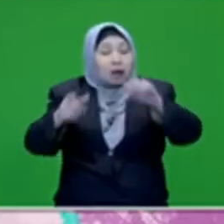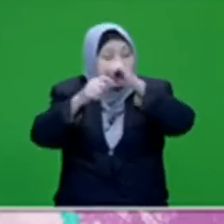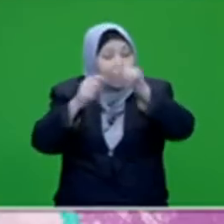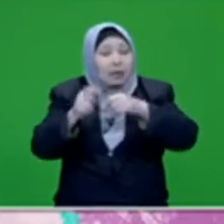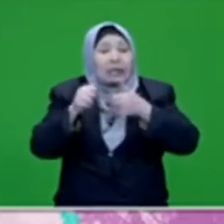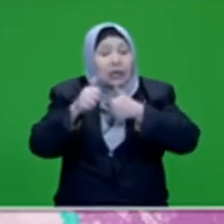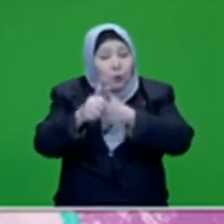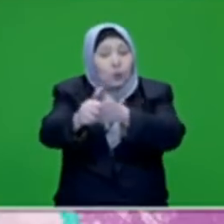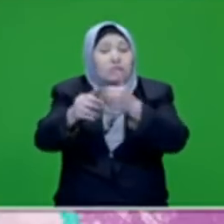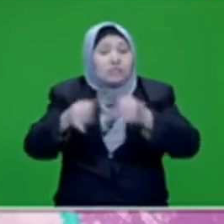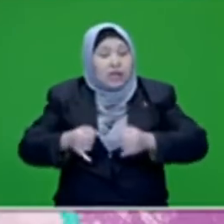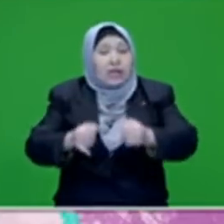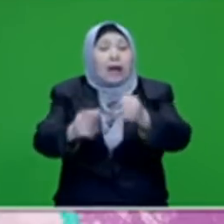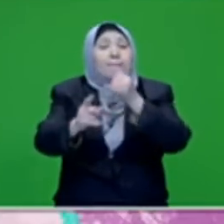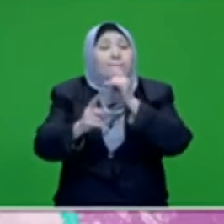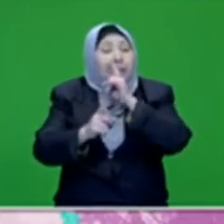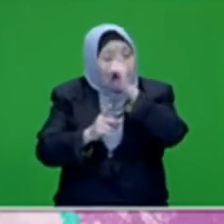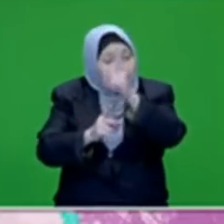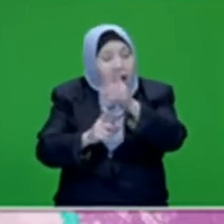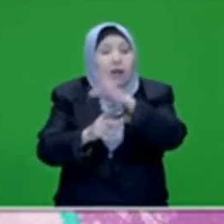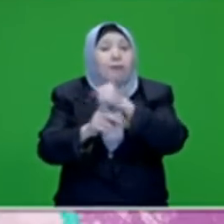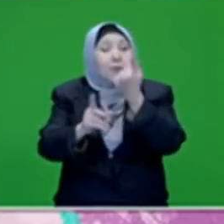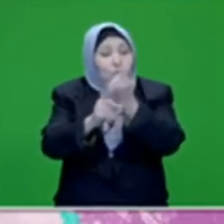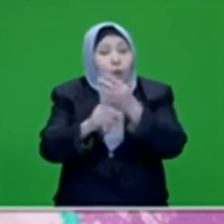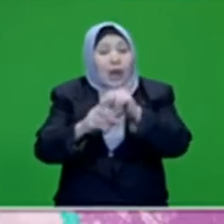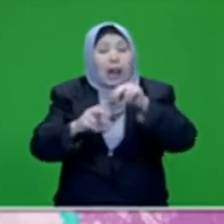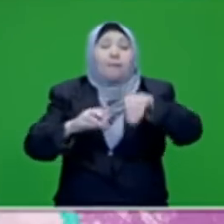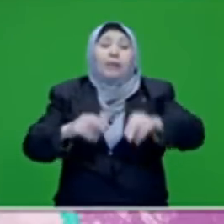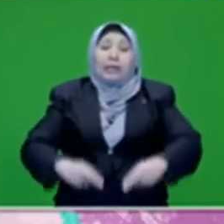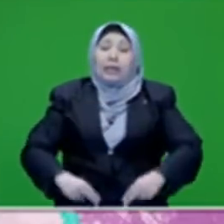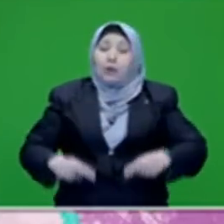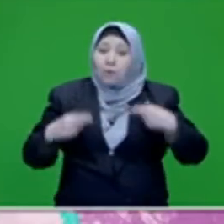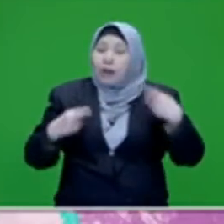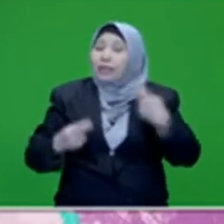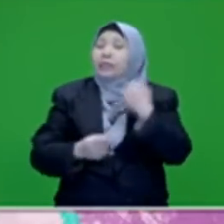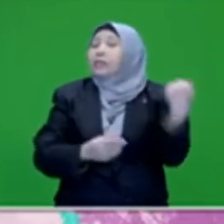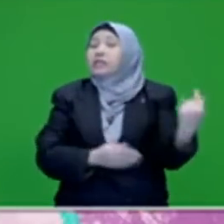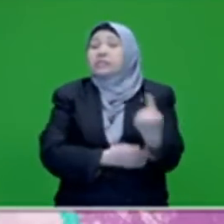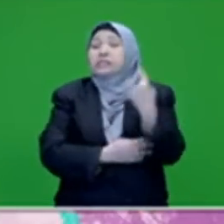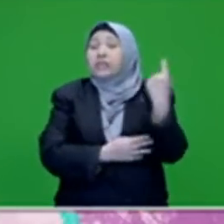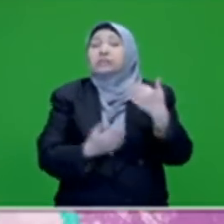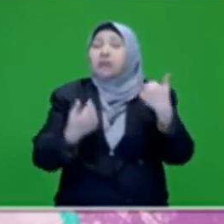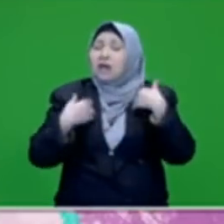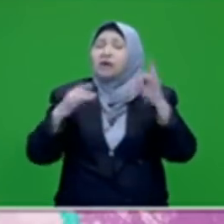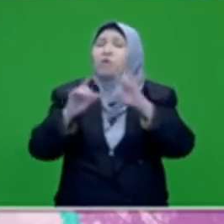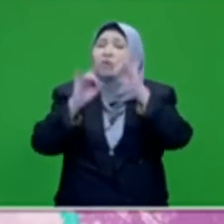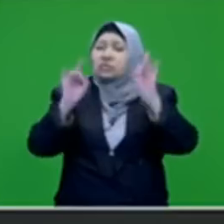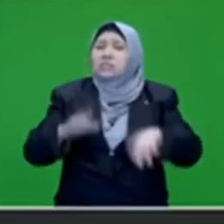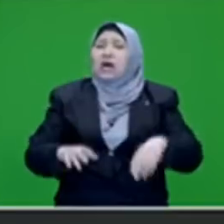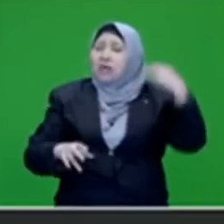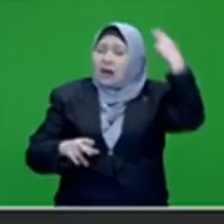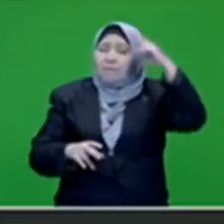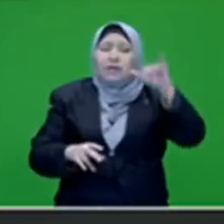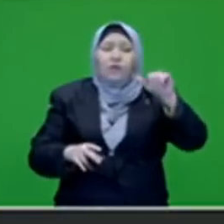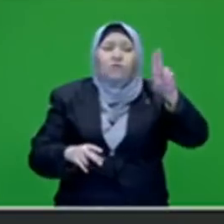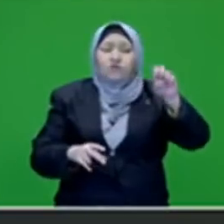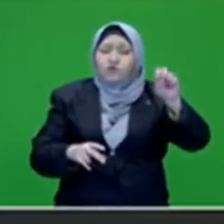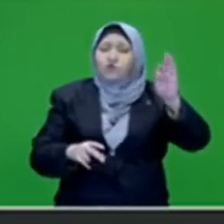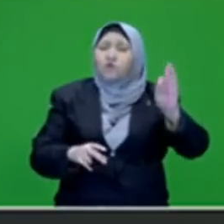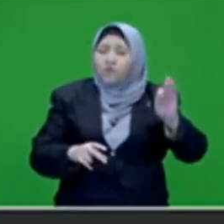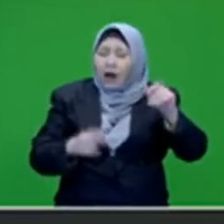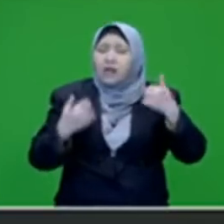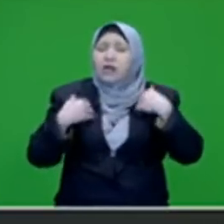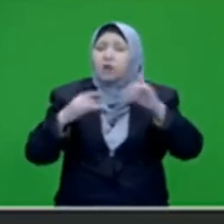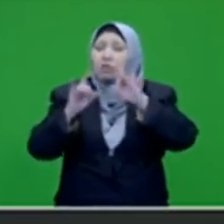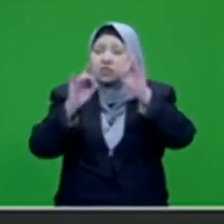jalan yang benar dan betul dalam kehidupan. Maksudnya kita sentiasa akan ada ujian. Nabi Yusuf ada ujian. Betul. Tapi Nabi